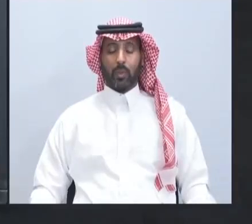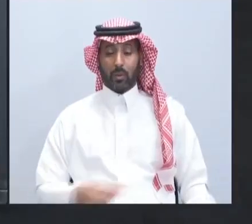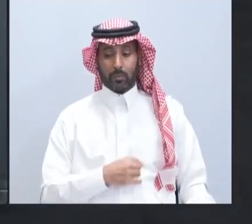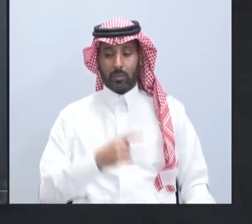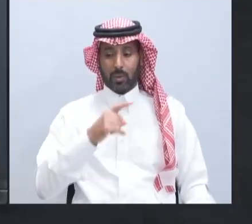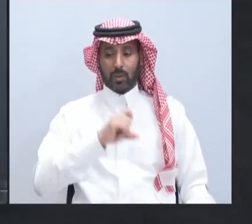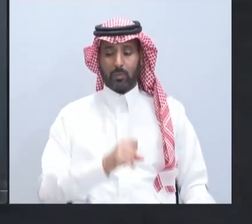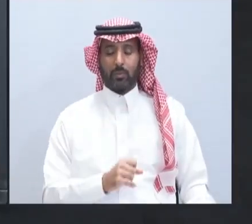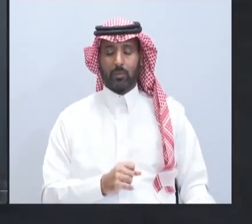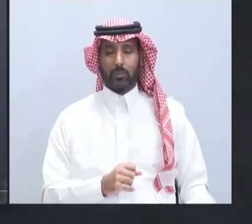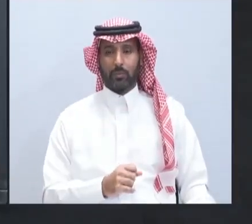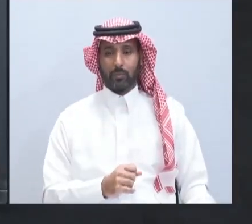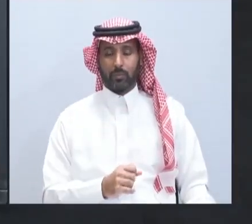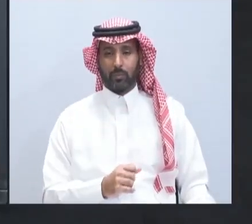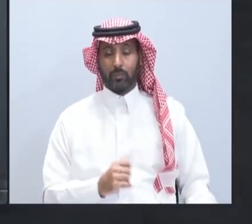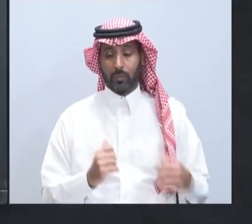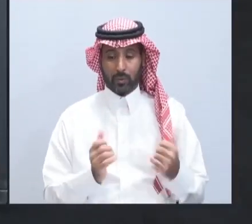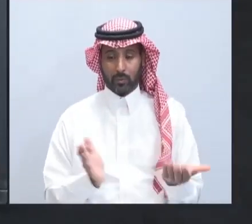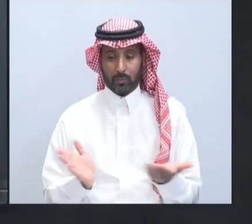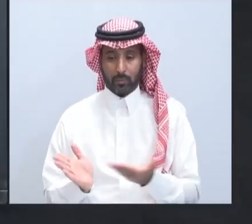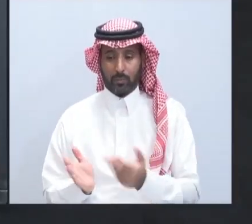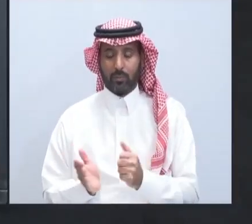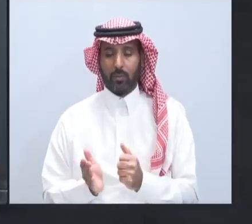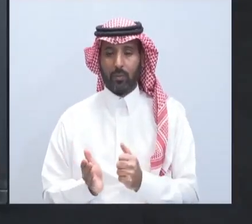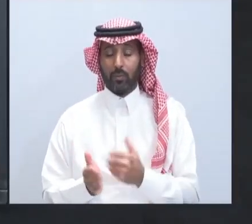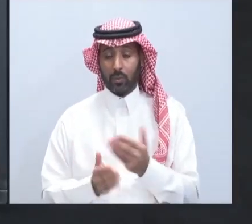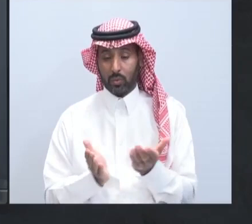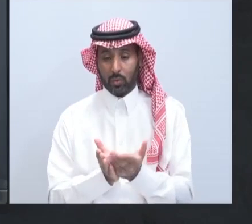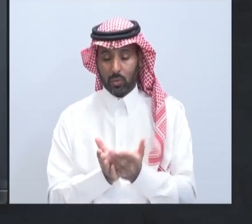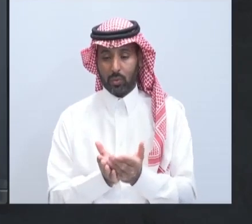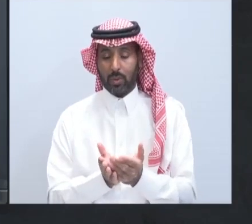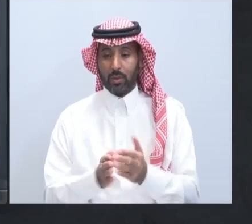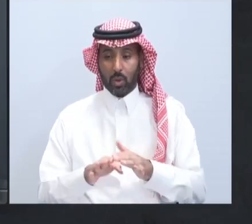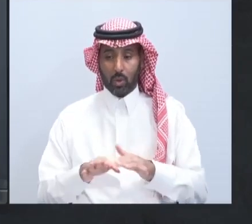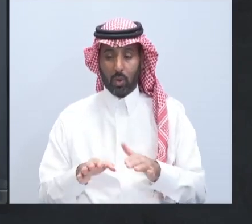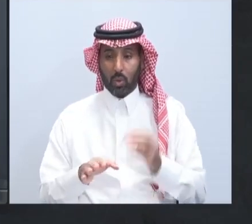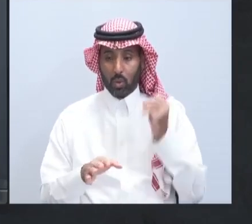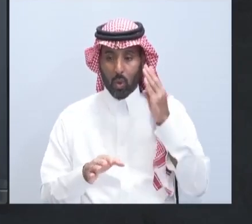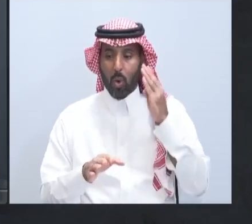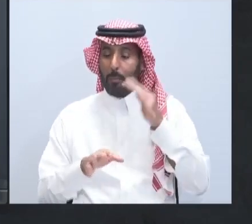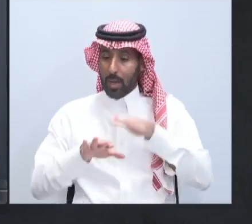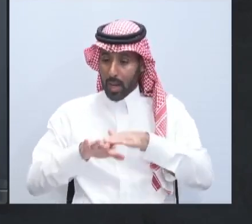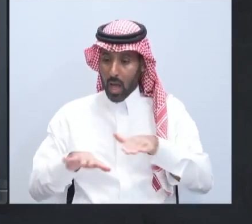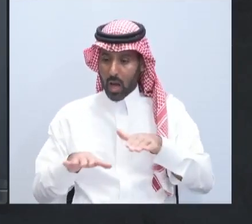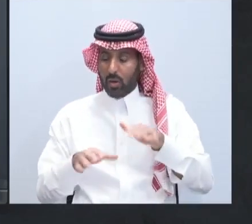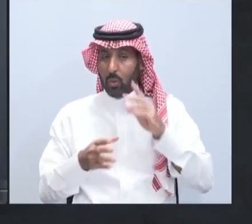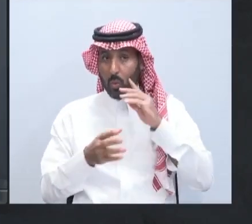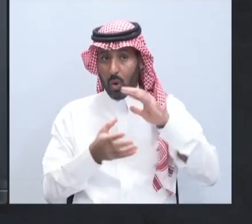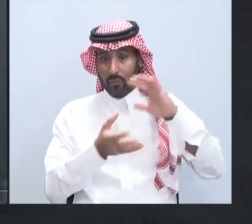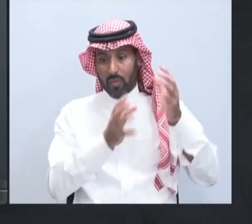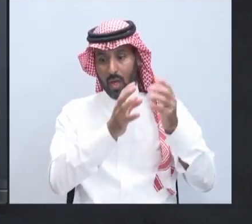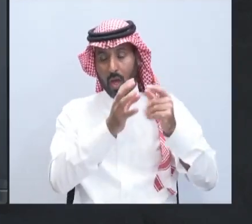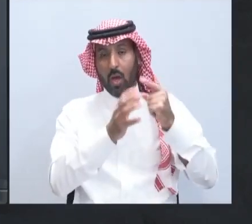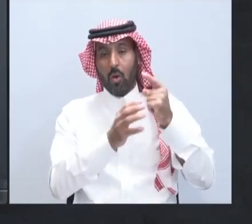بسم الله الرحمن الرحيم اعزائي الطلبه مرحبا بكم في سلسله دروس ماده علوم الارض والفضاء واحد ا